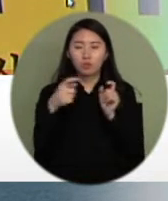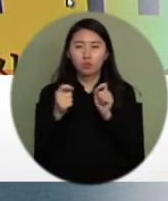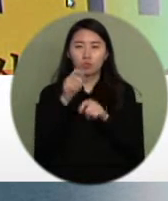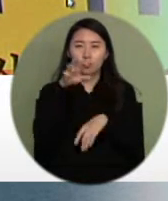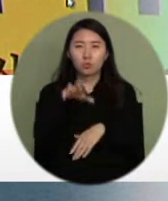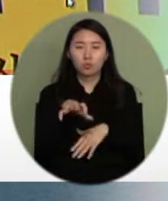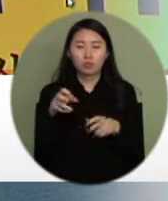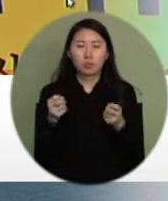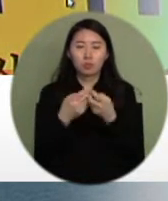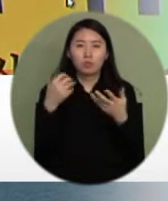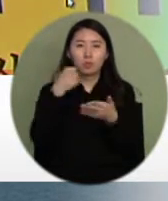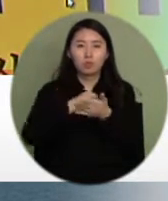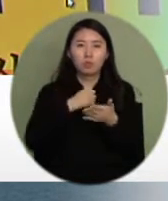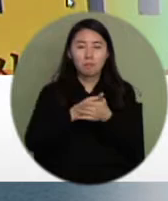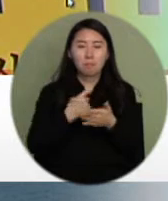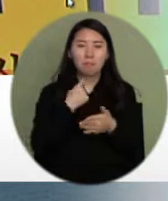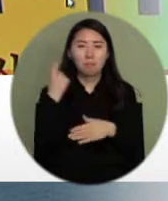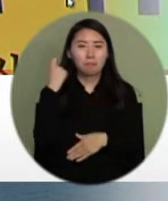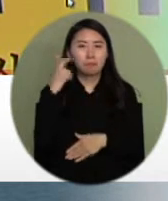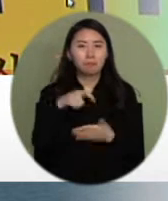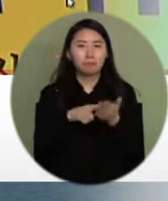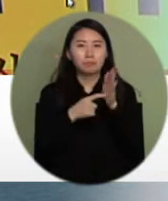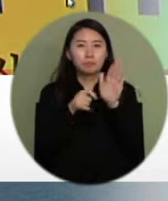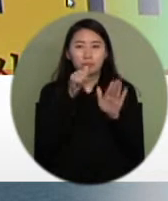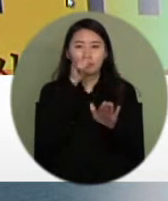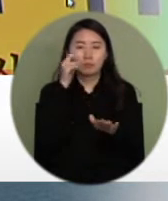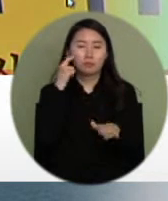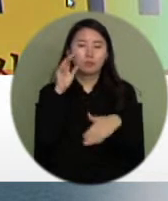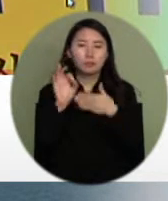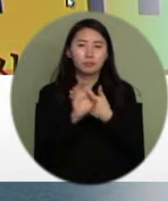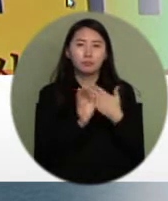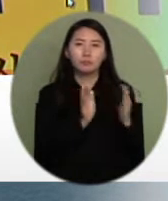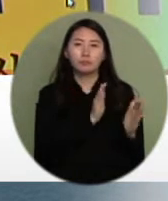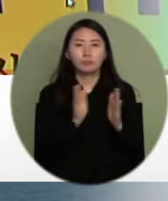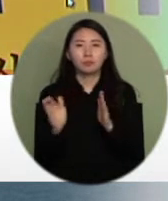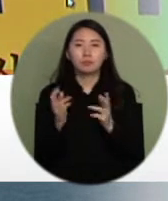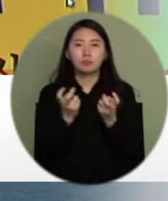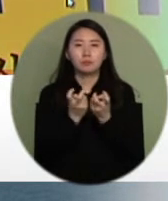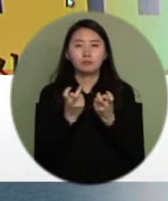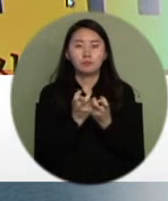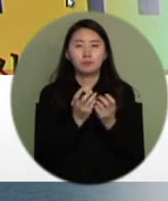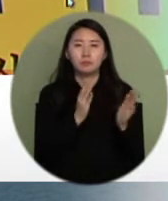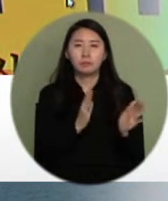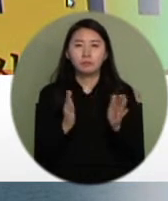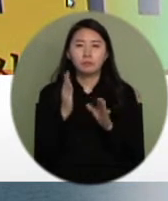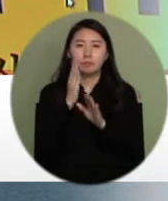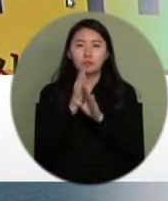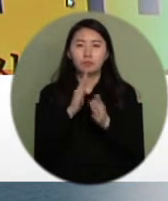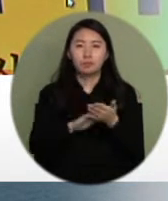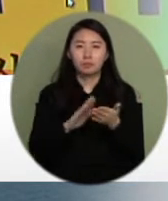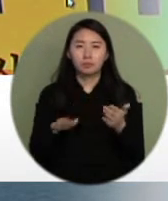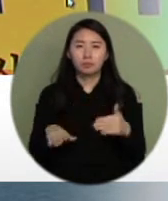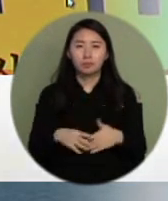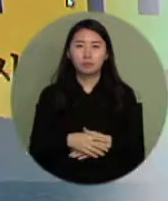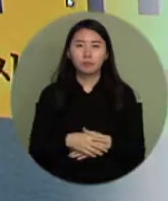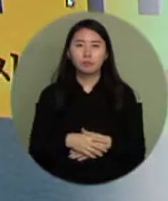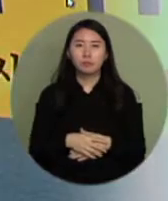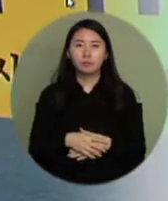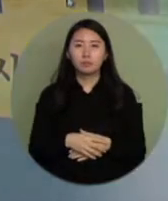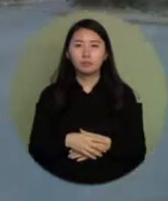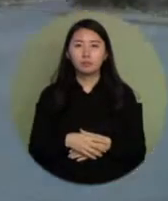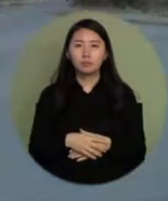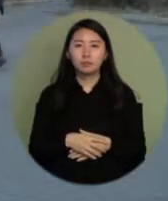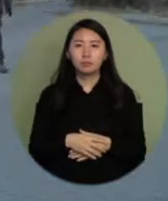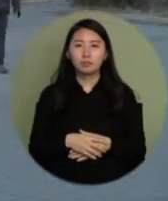접경지에서 핵실험 규탄의 목소리가 나오는 가운데 만일의 사태에 대비한 대응책도 마련되고 있습니다. 전진아 기자의 보도입니다.